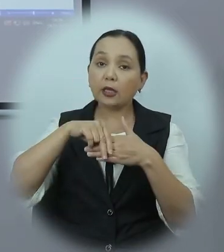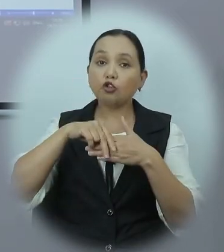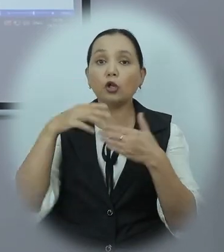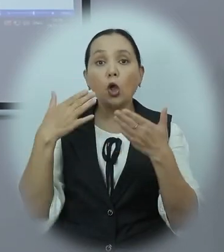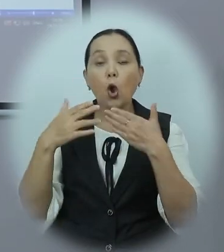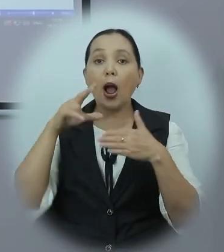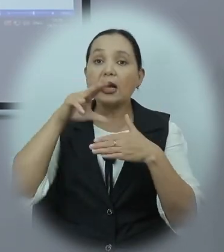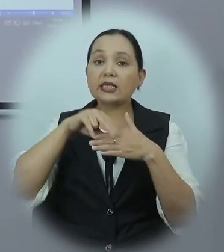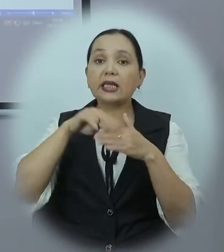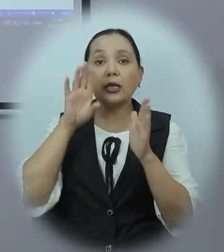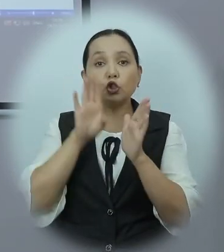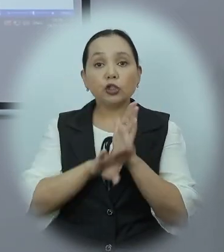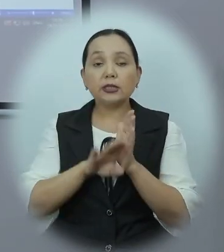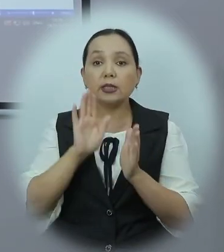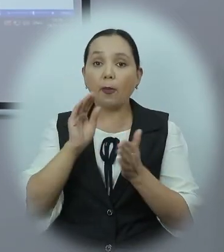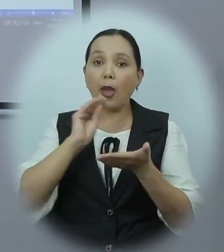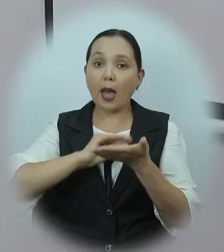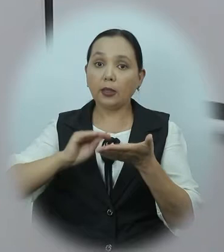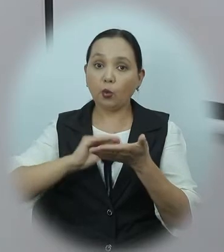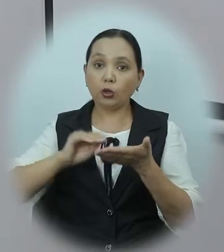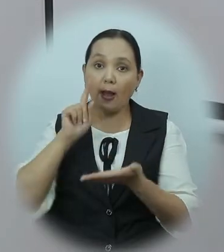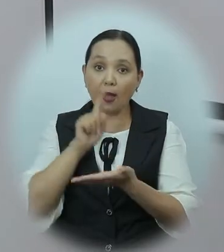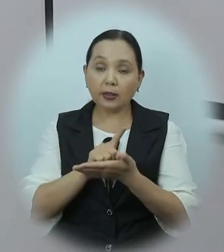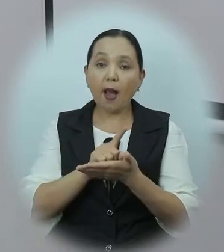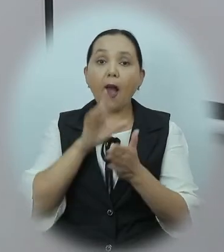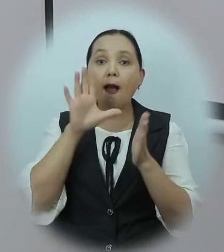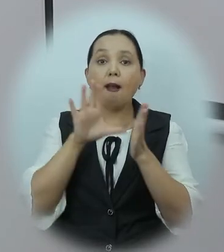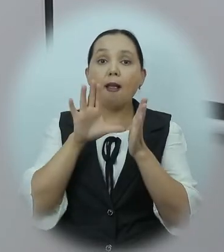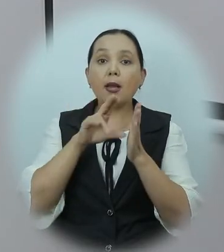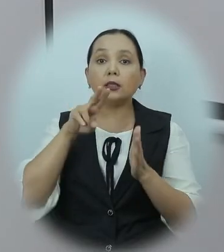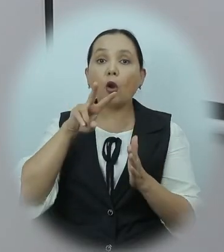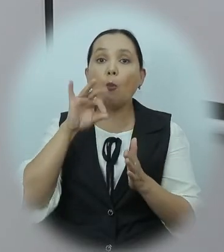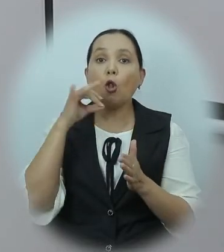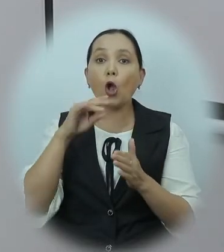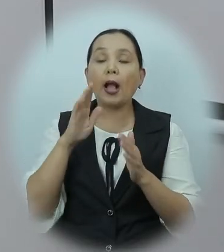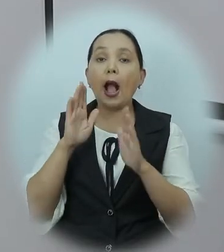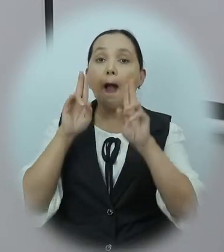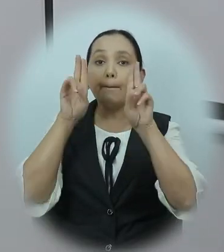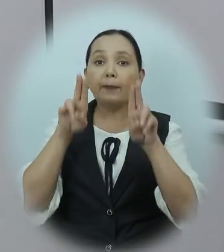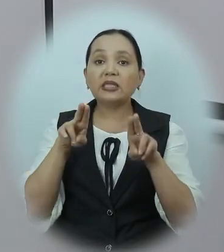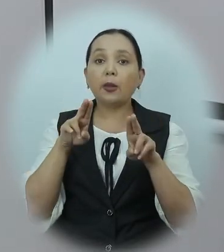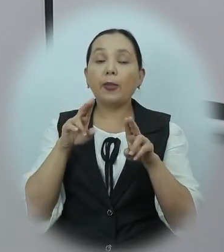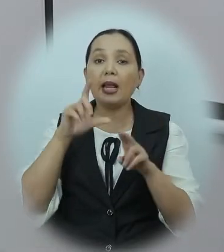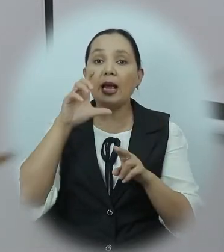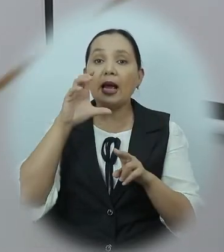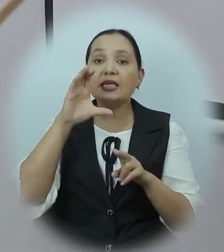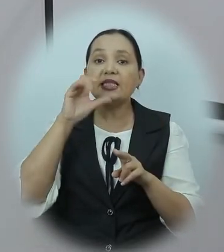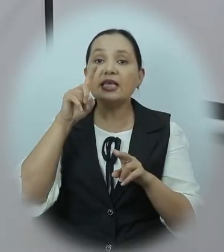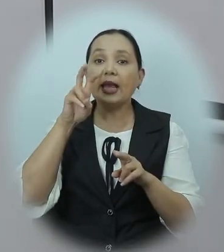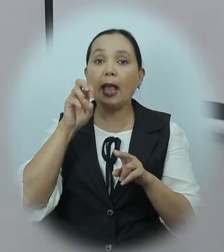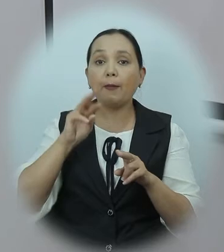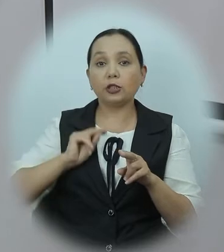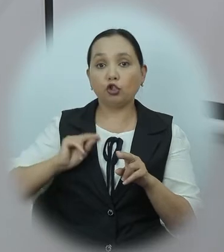yoki qistirgichsiz deb aytib o'tib ketiladi. Elektr ploykalarining prinsipial elektr sxemasi quyidagicha ishlaydi.